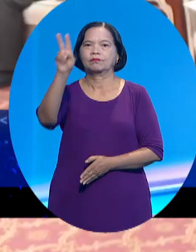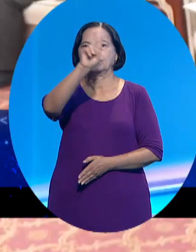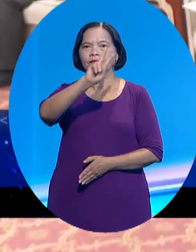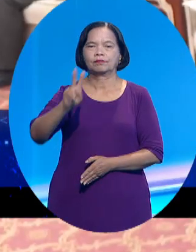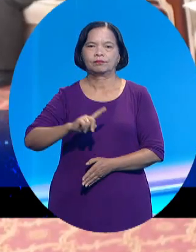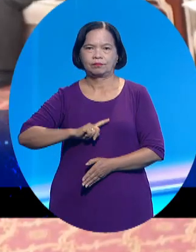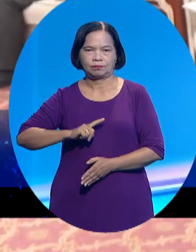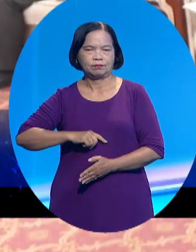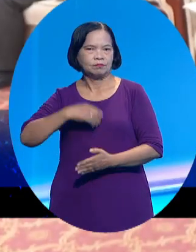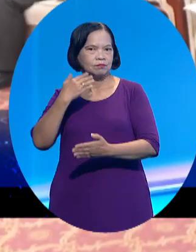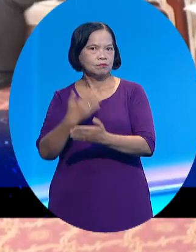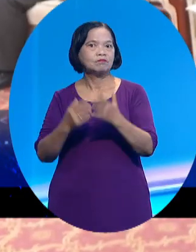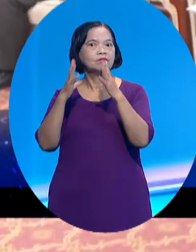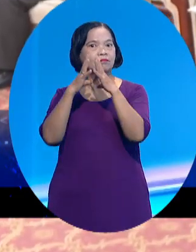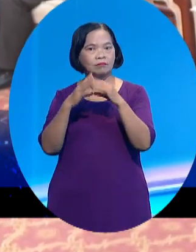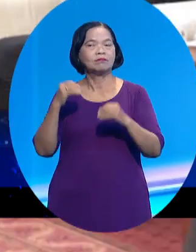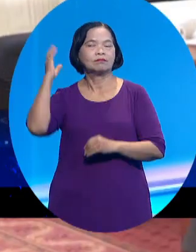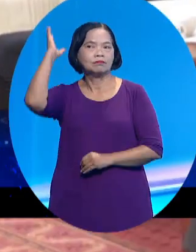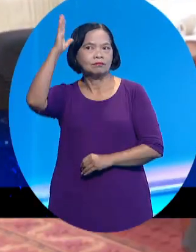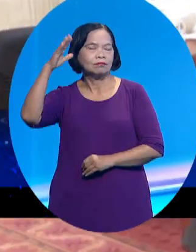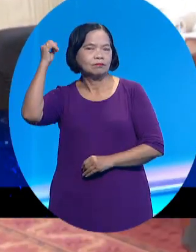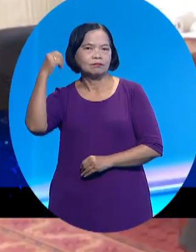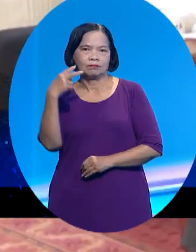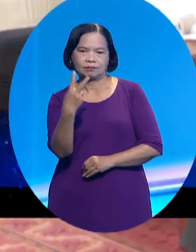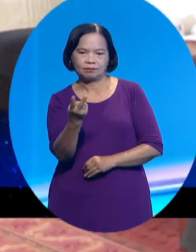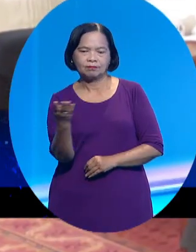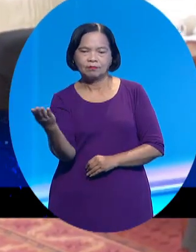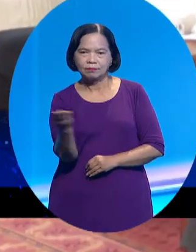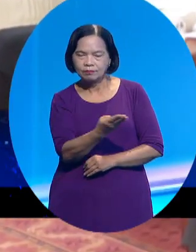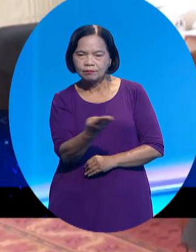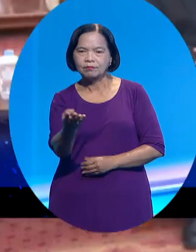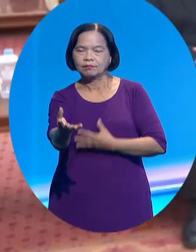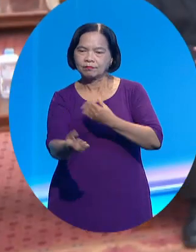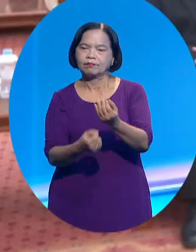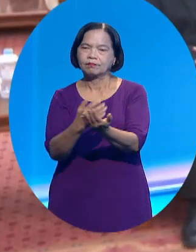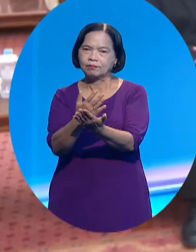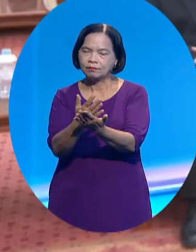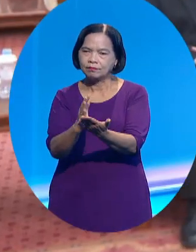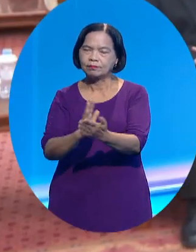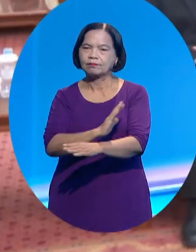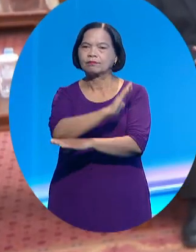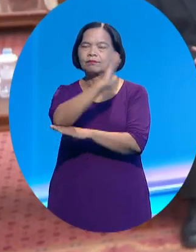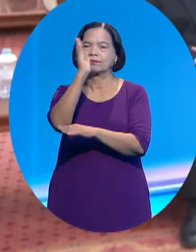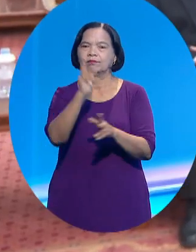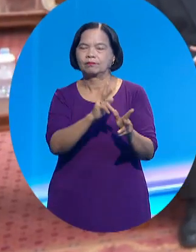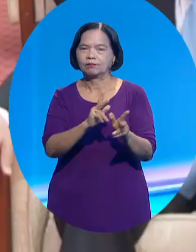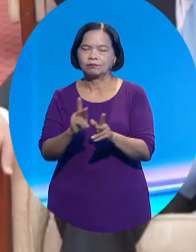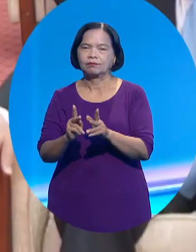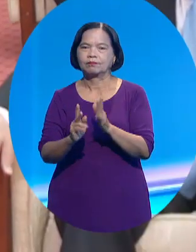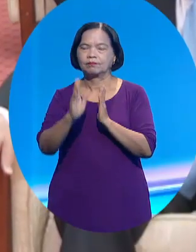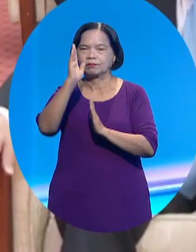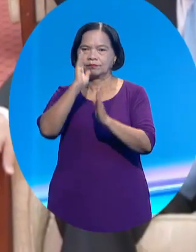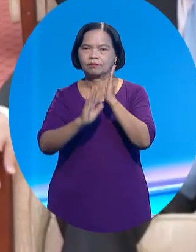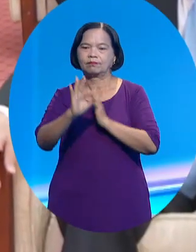những tiến triển mới hết sức quan trọng hai bên cũng trao đổi và chia sẻ về phát triển kinh tế xã hội của thành phố Thượng Hải và thành phố Hồ Chí Minh